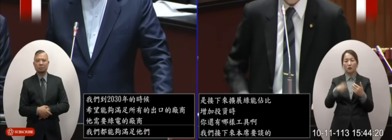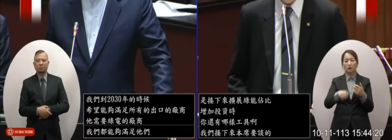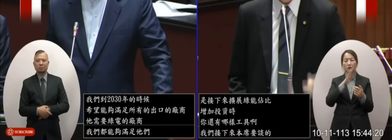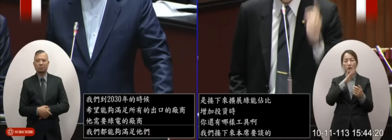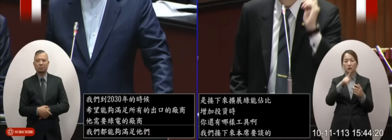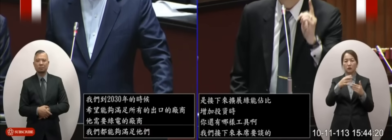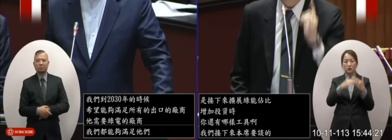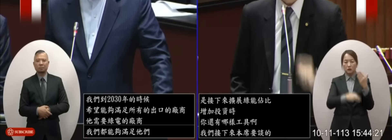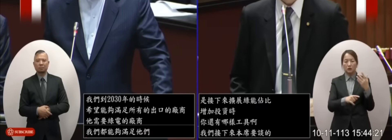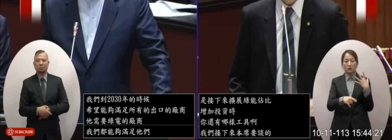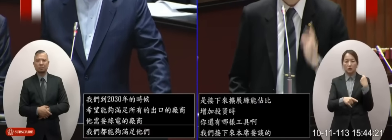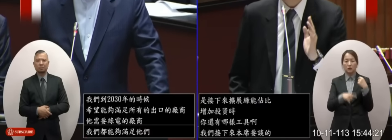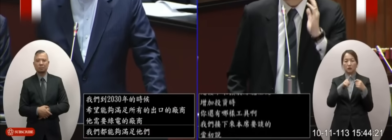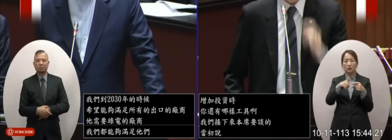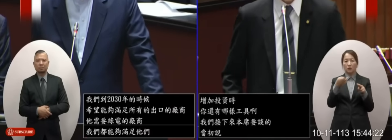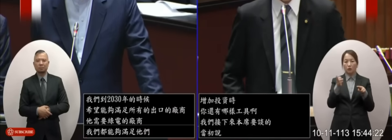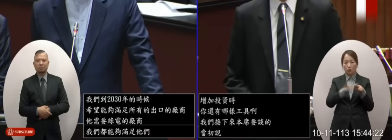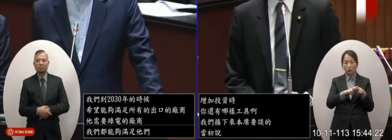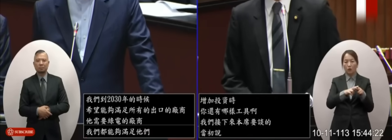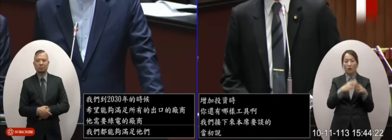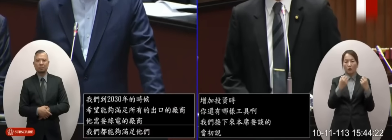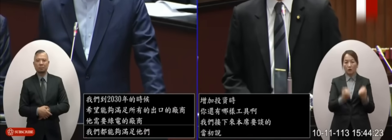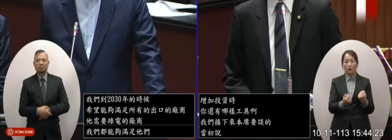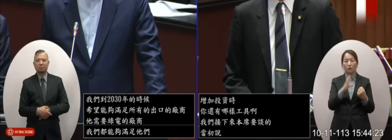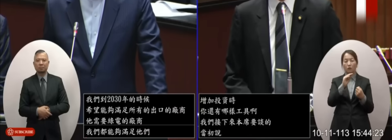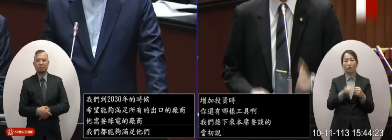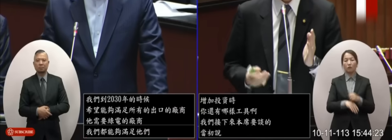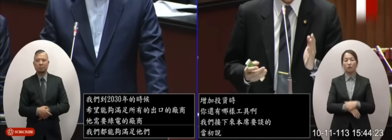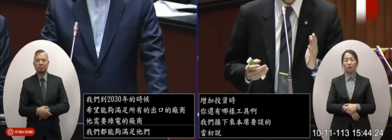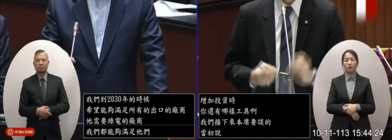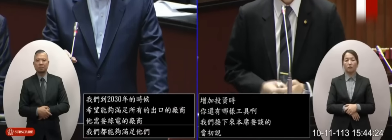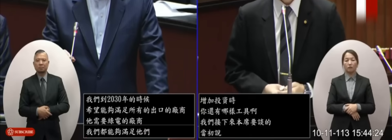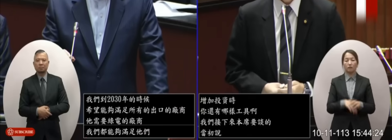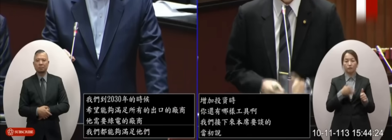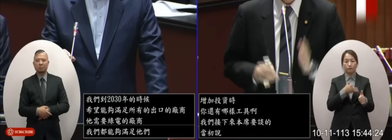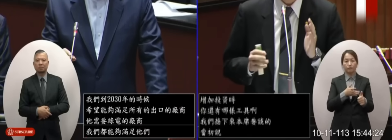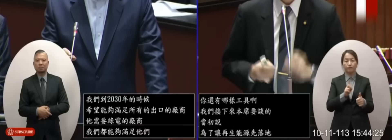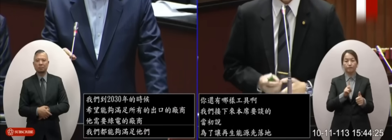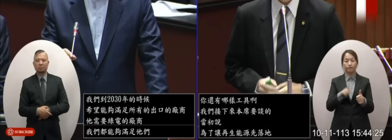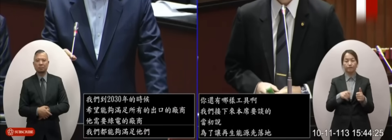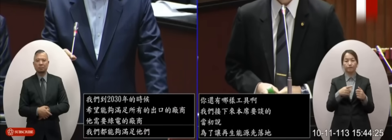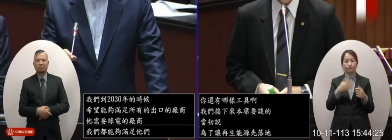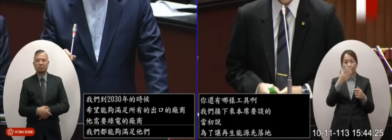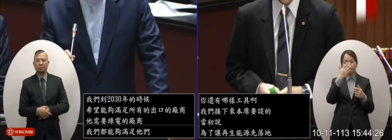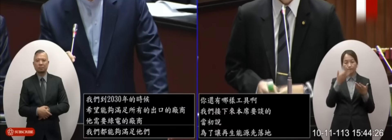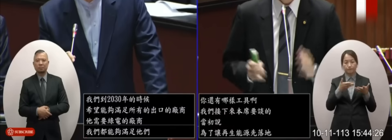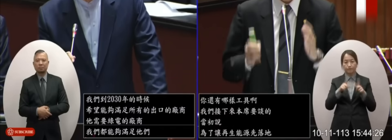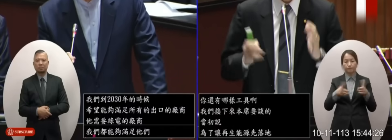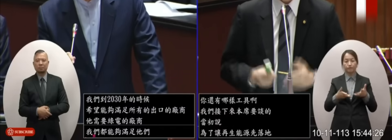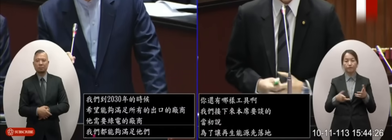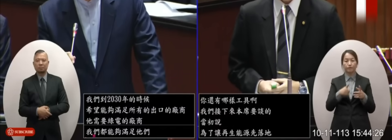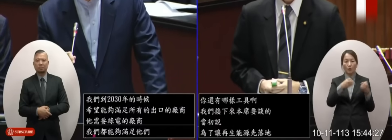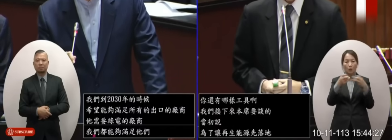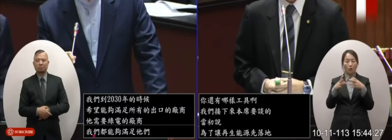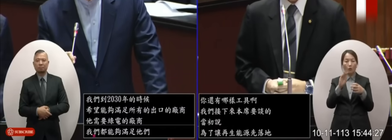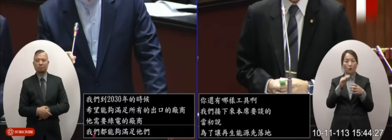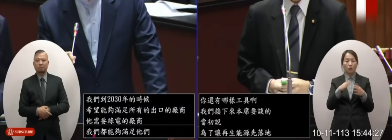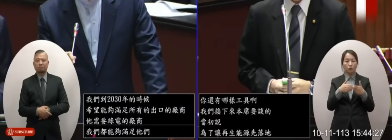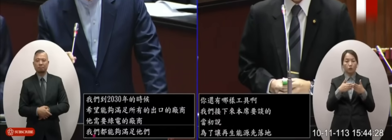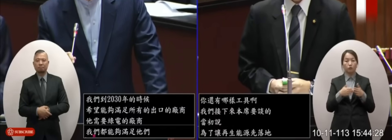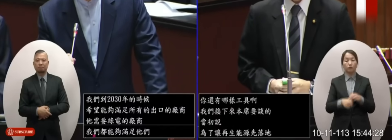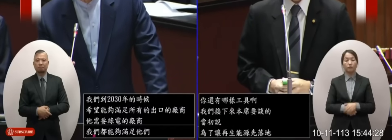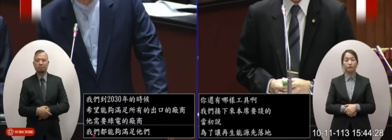趸购机制会退场还是不会退场？院长。这个是比较大的事情，你们有没有讨论过这样的事？